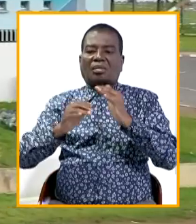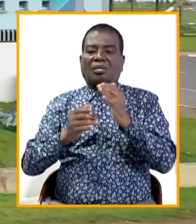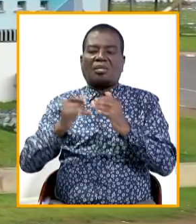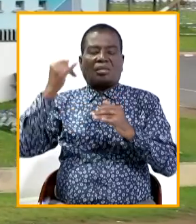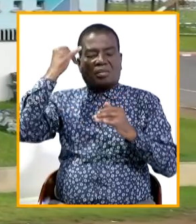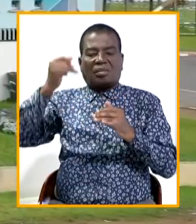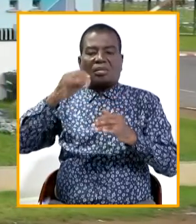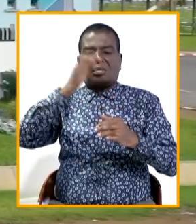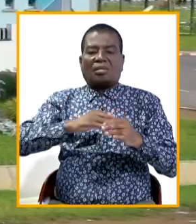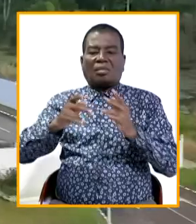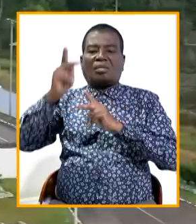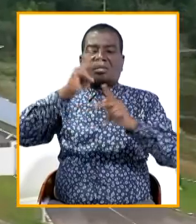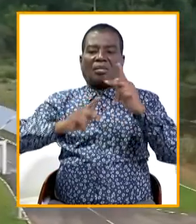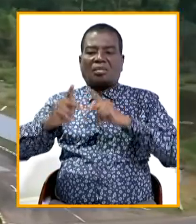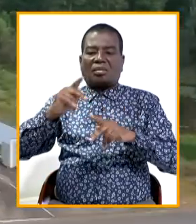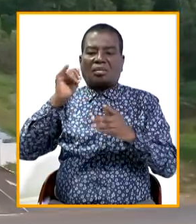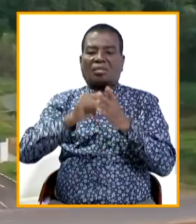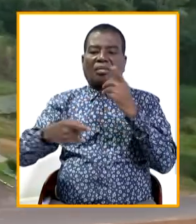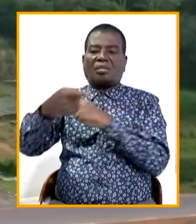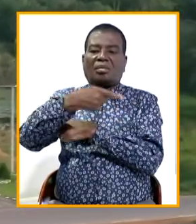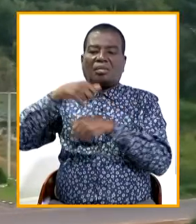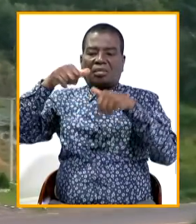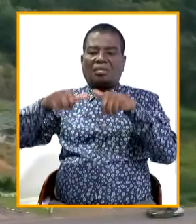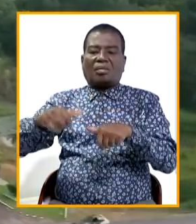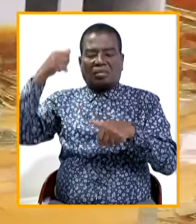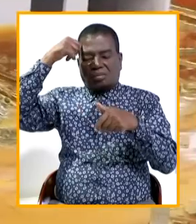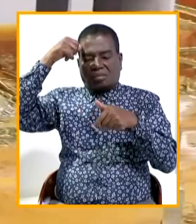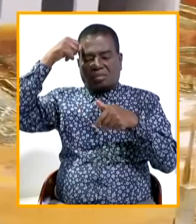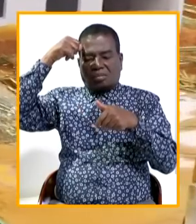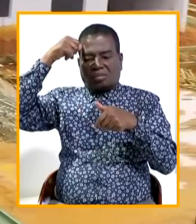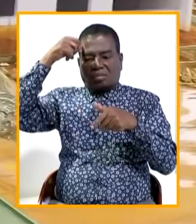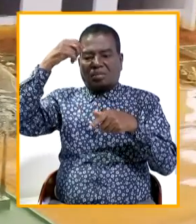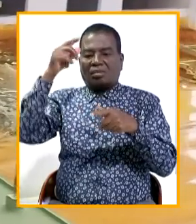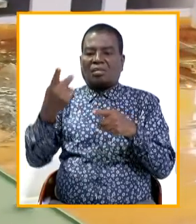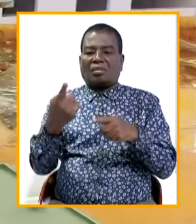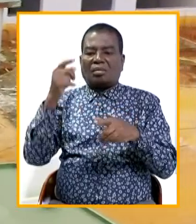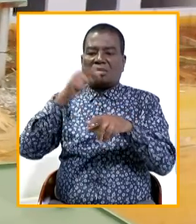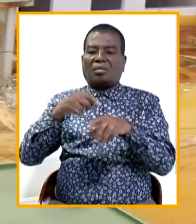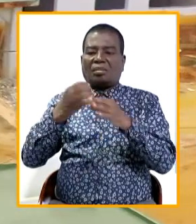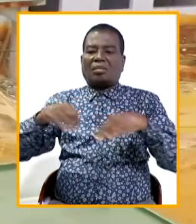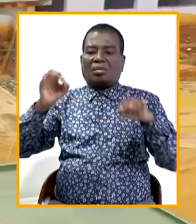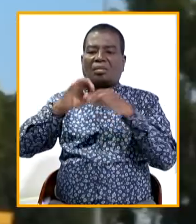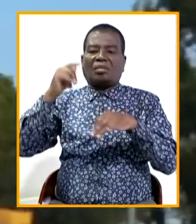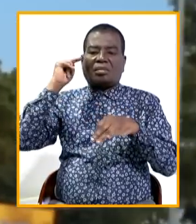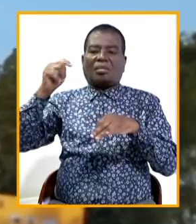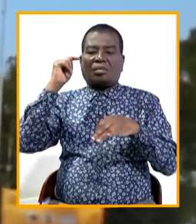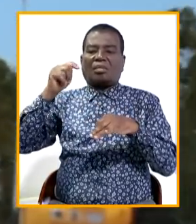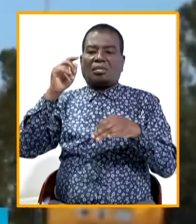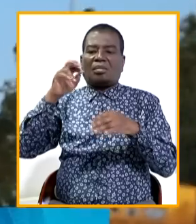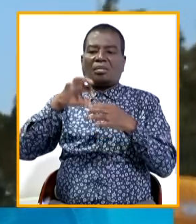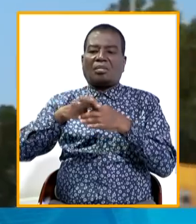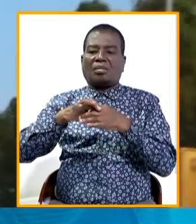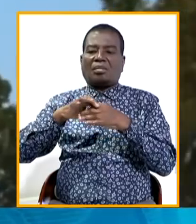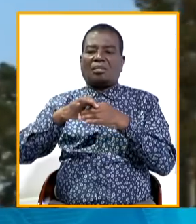au profit des populations. Cette journée restera dans les mémoires comme l'un des temps forts du témoignage de la